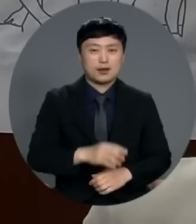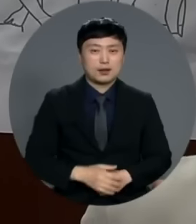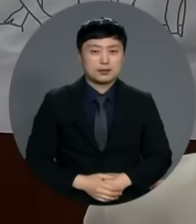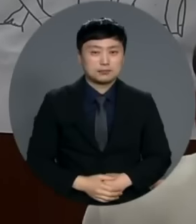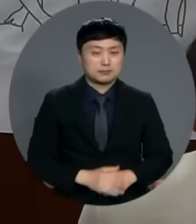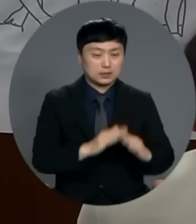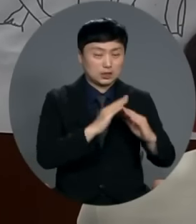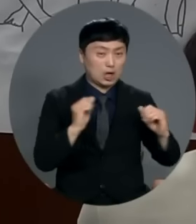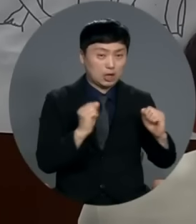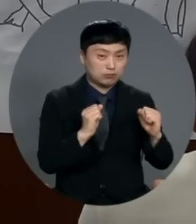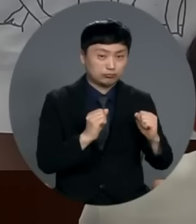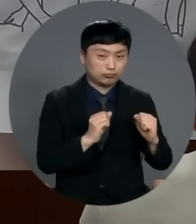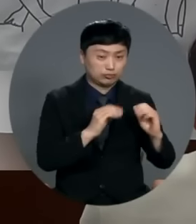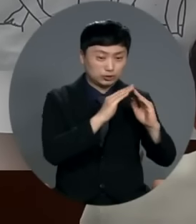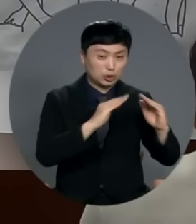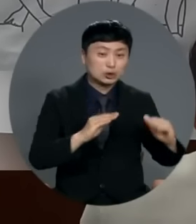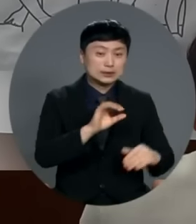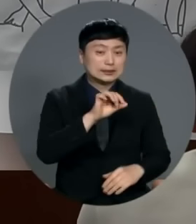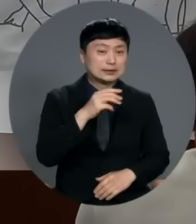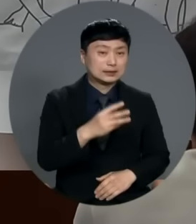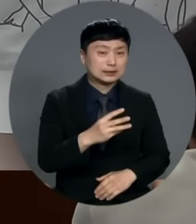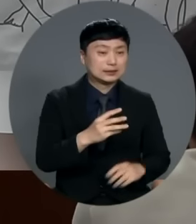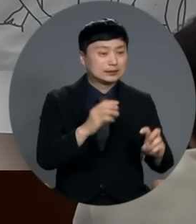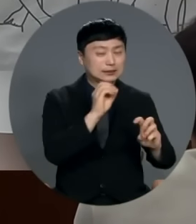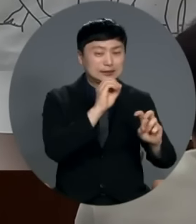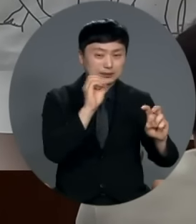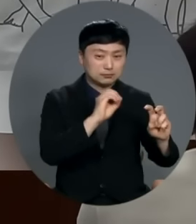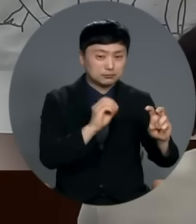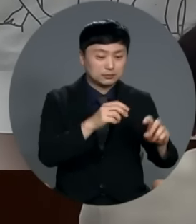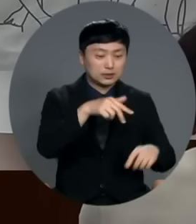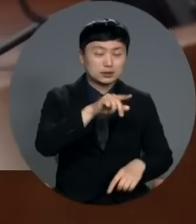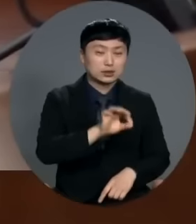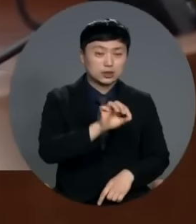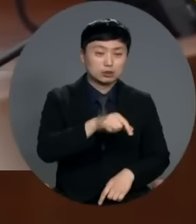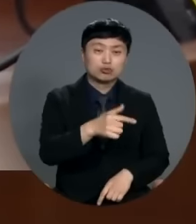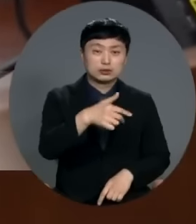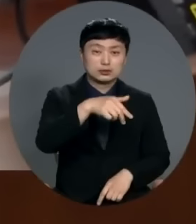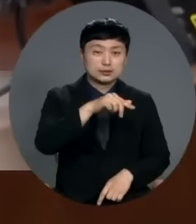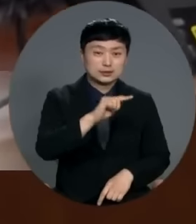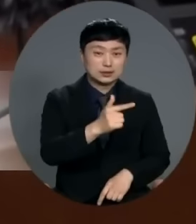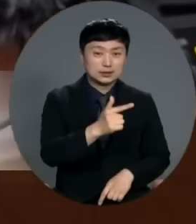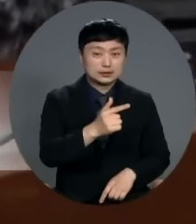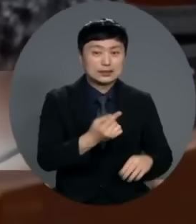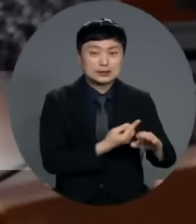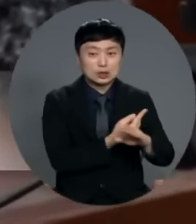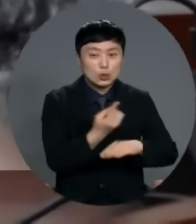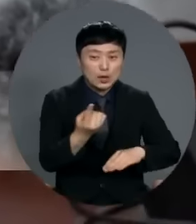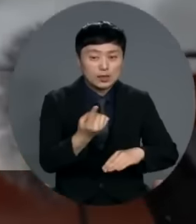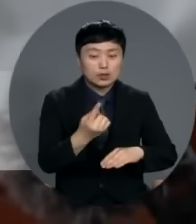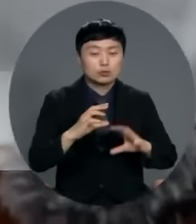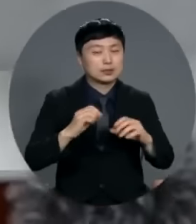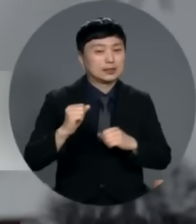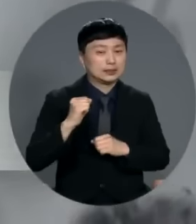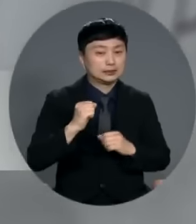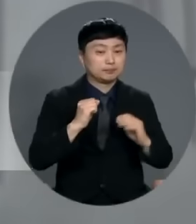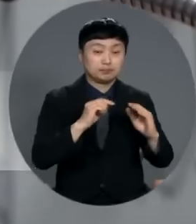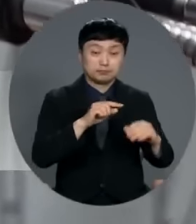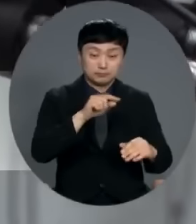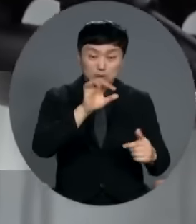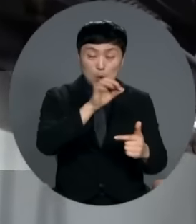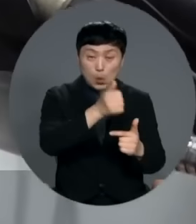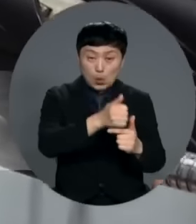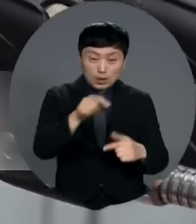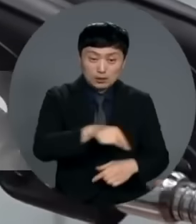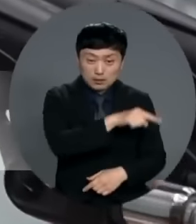전북 전주시 을에서 20% 득표한 정운천 후보를 빼고 국민의힘 호남 후보들은 득표율이